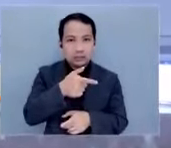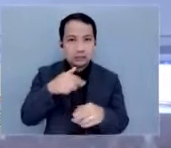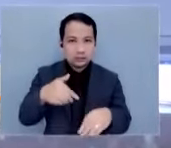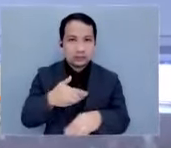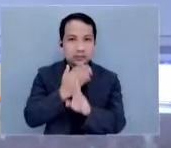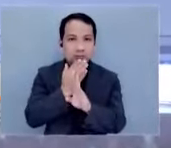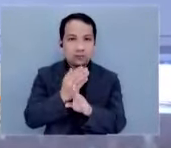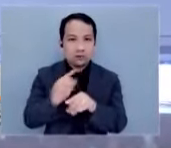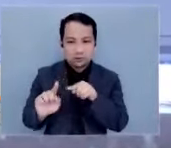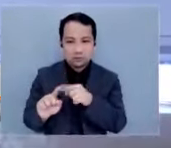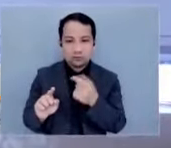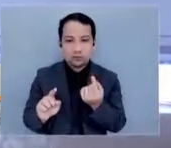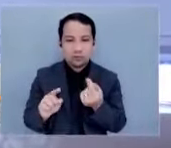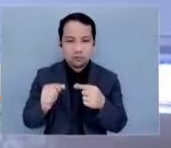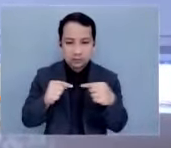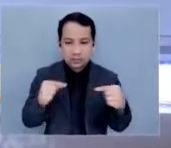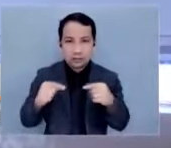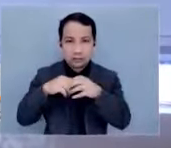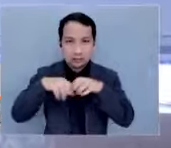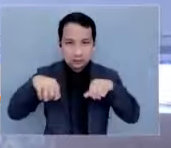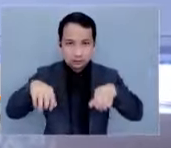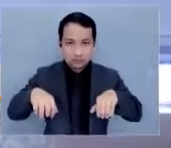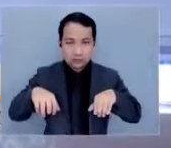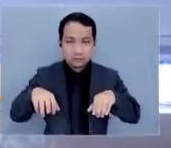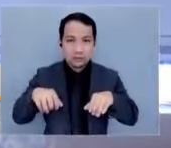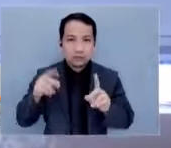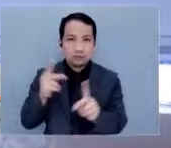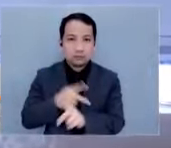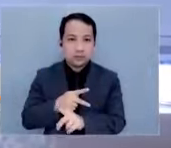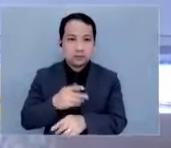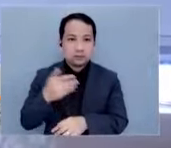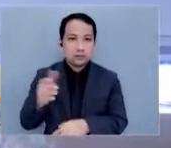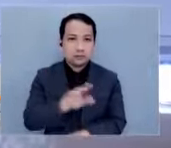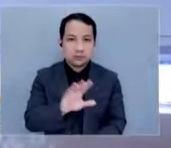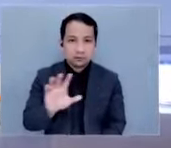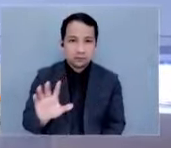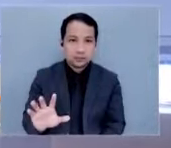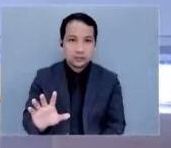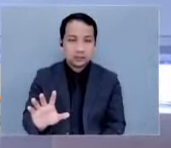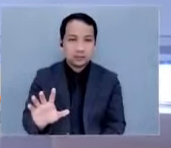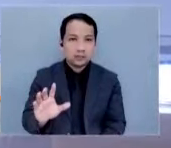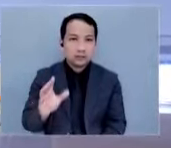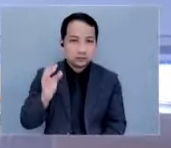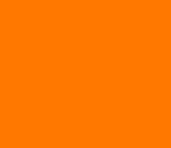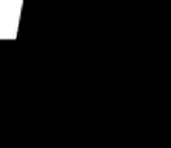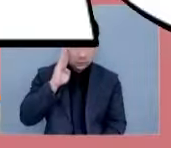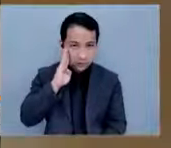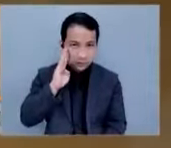ang nakaalitang kapitbahay ng mga biktima. Nasa frontline ang balita niya, si Brian Basa.